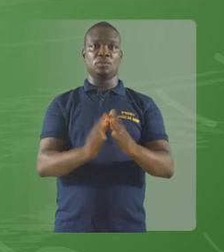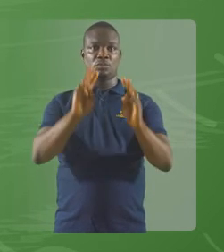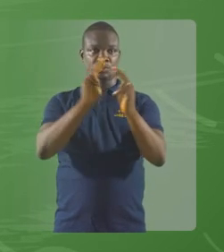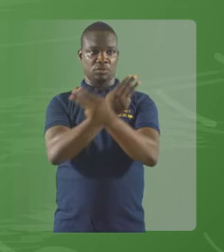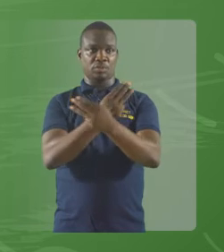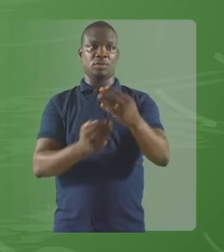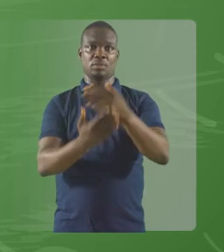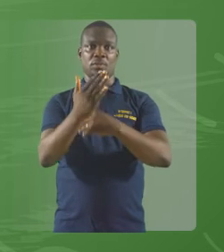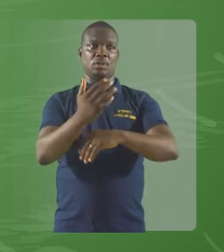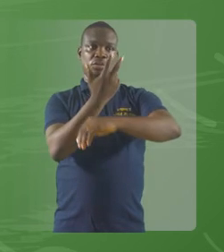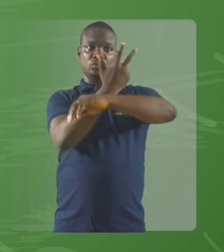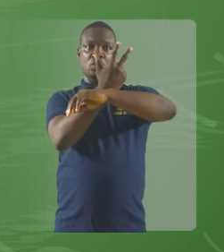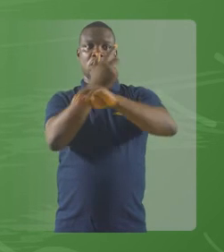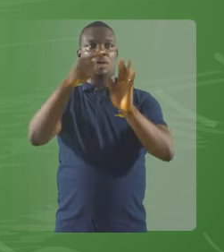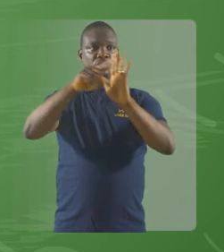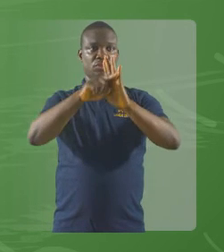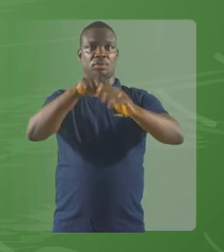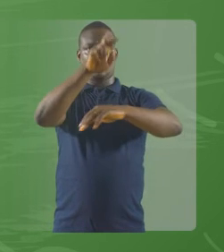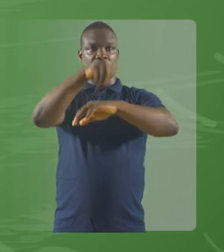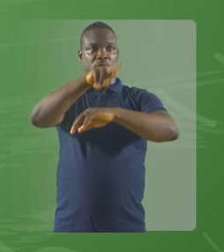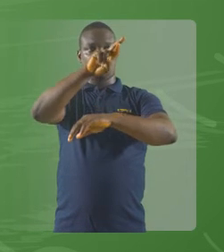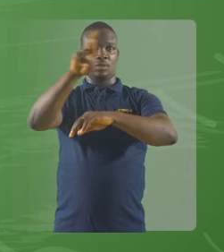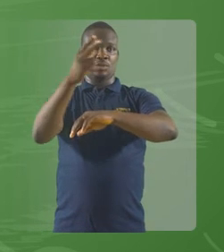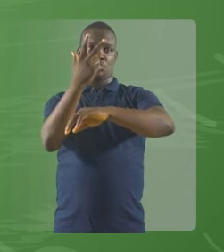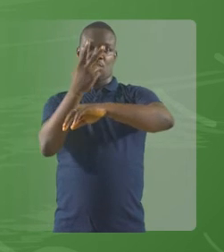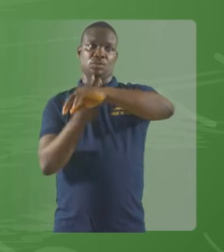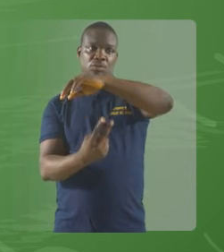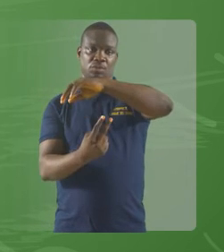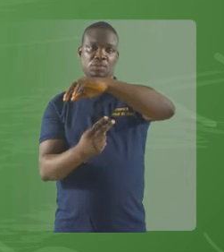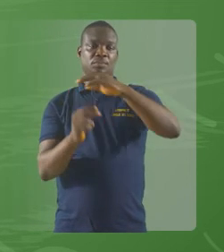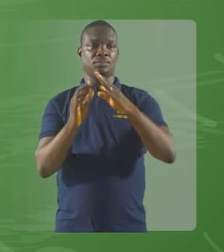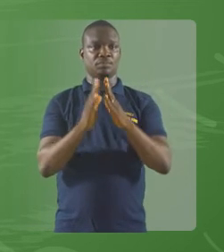par 3 moins racine de 3 sur 2.